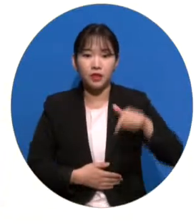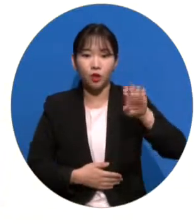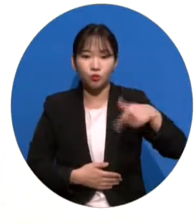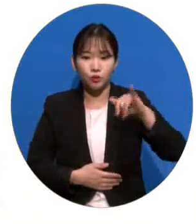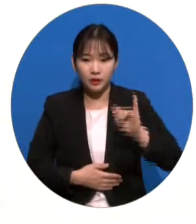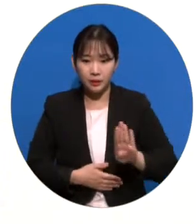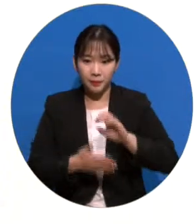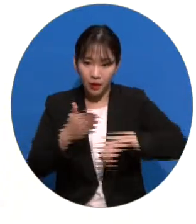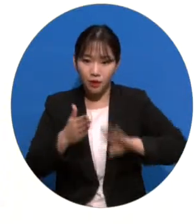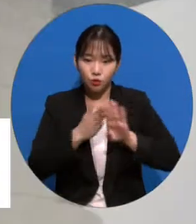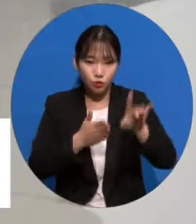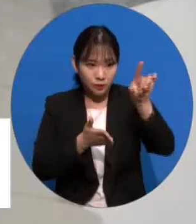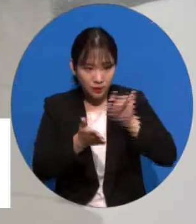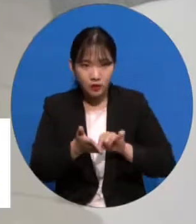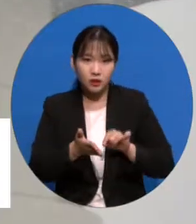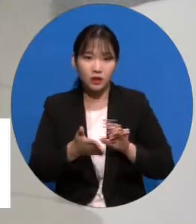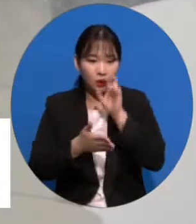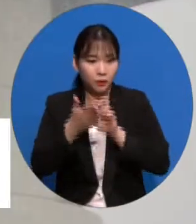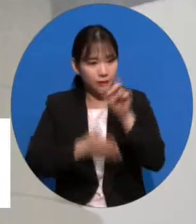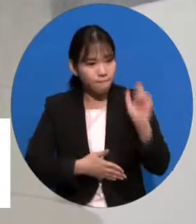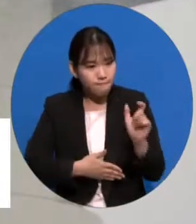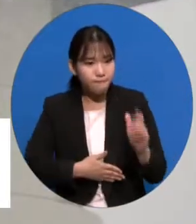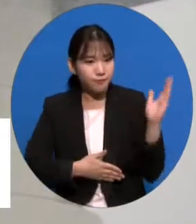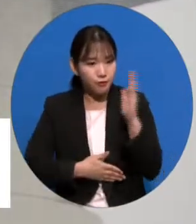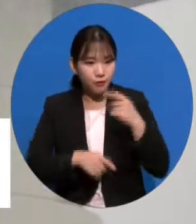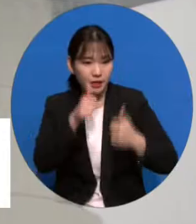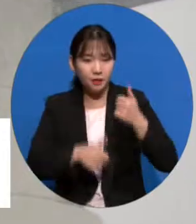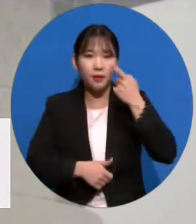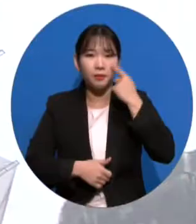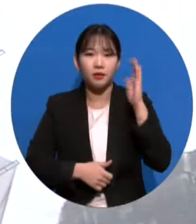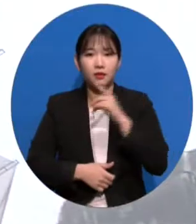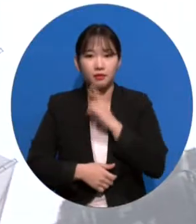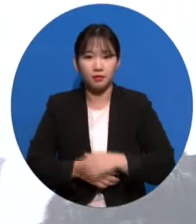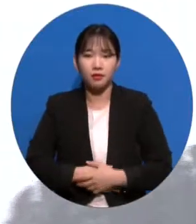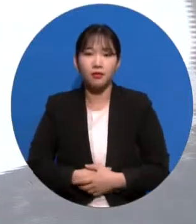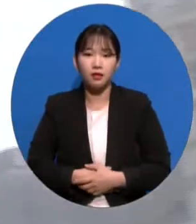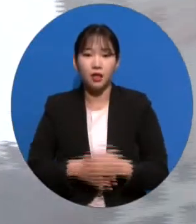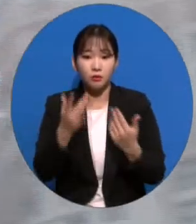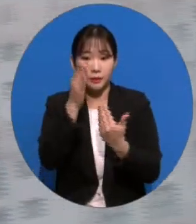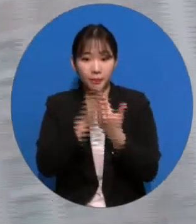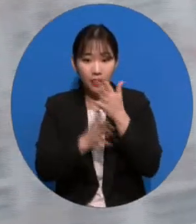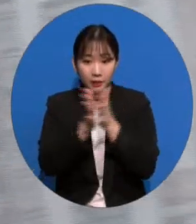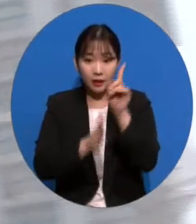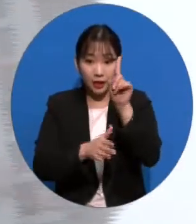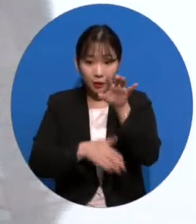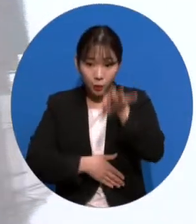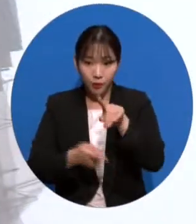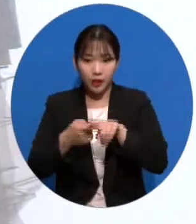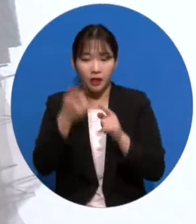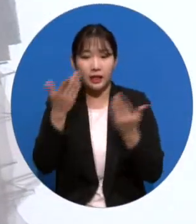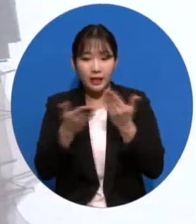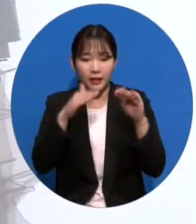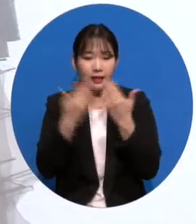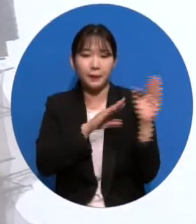뒤 시료를 채취해 콘크리트 강도 등을 시험해봐야 한다는 겁니다. 불이 난 아파트 한계동에 대한 공사는